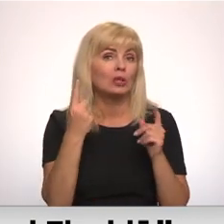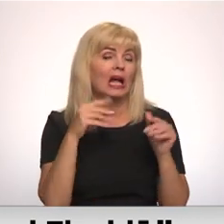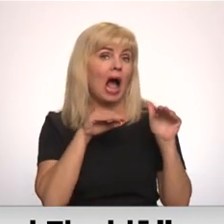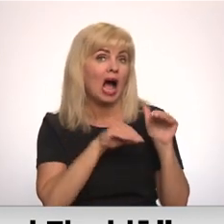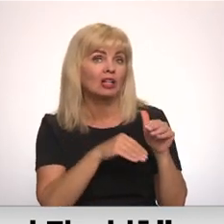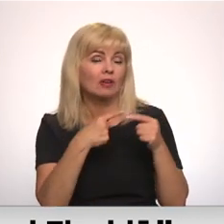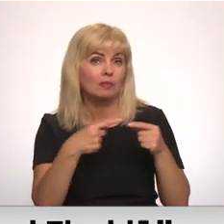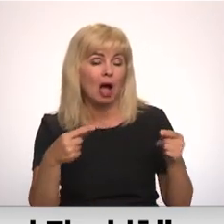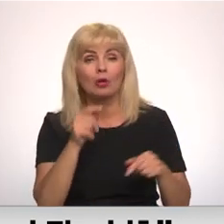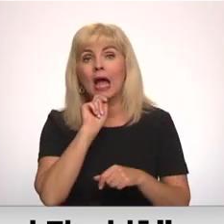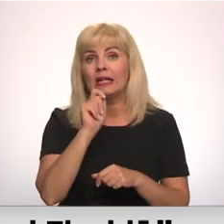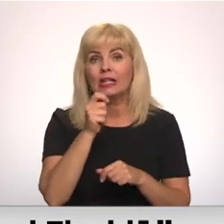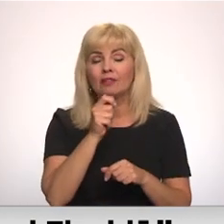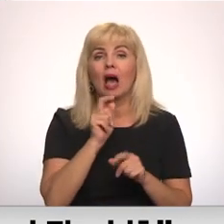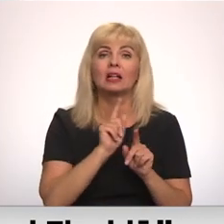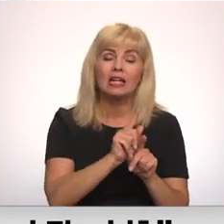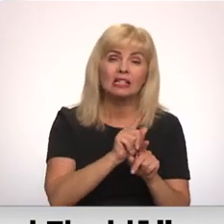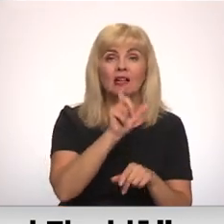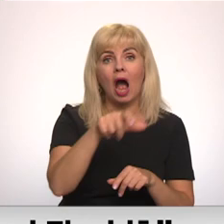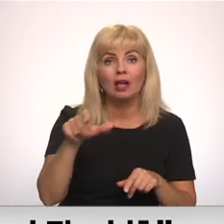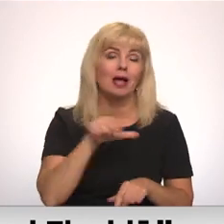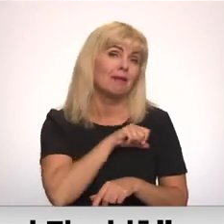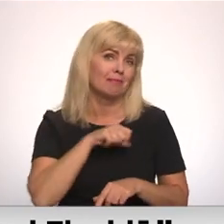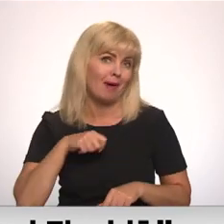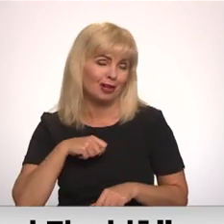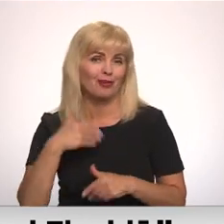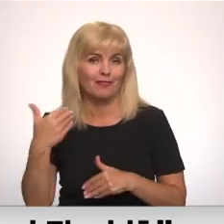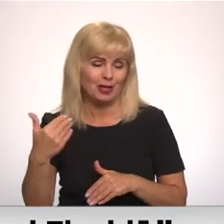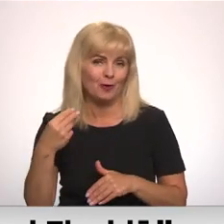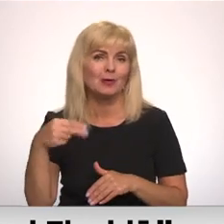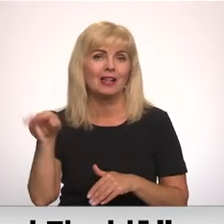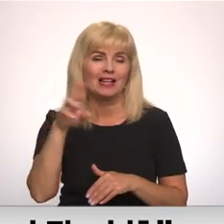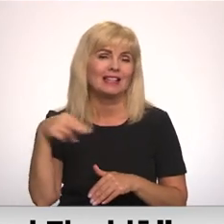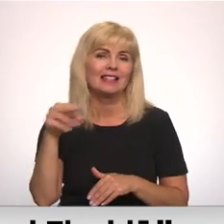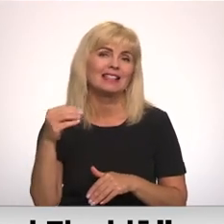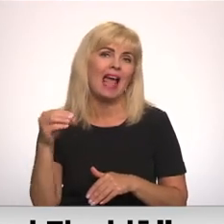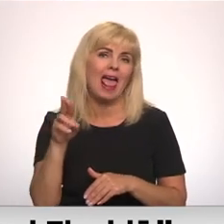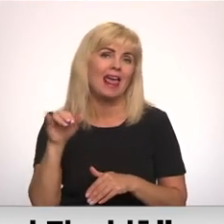materiālus, intervijas ar mūziķu līdzgaitniekiem un, protams, arī pašu Ilmāru Dzēni.